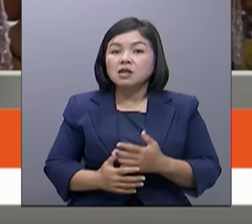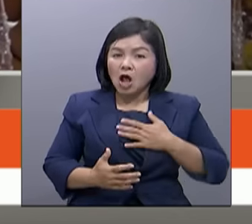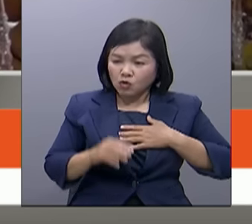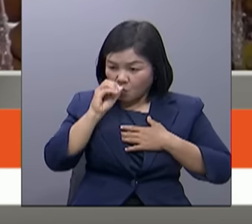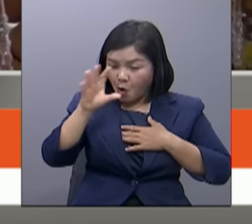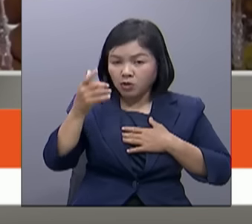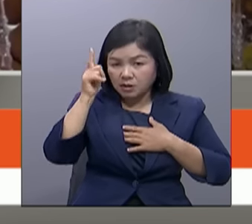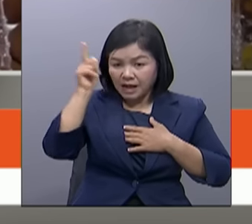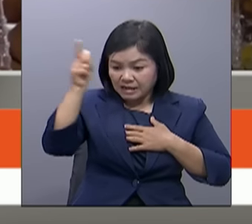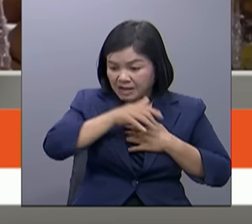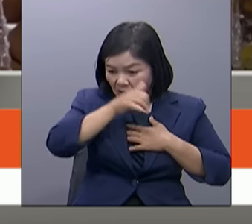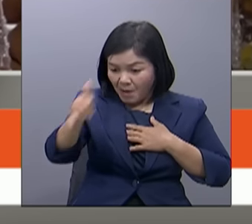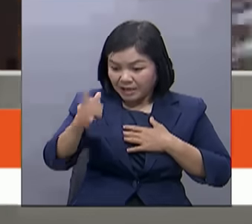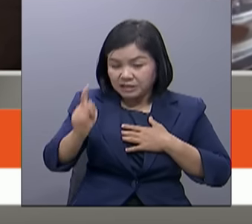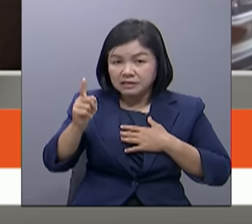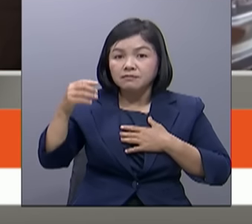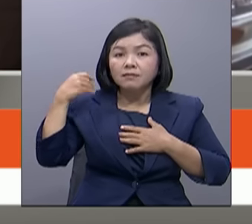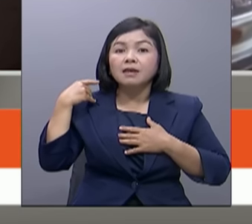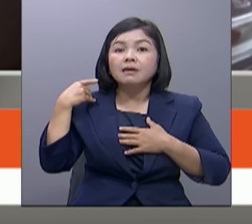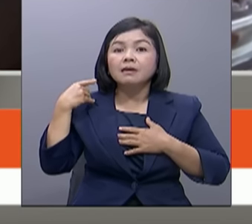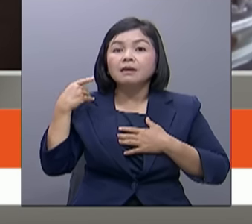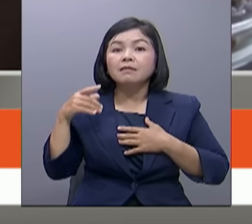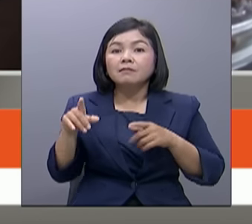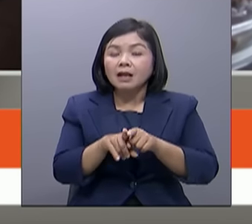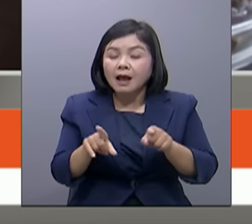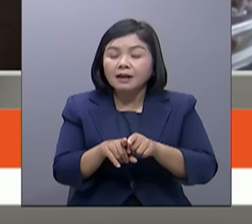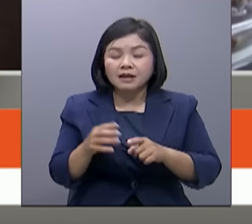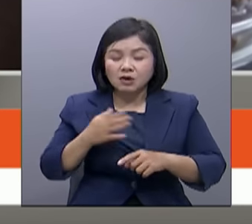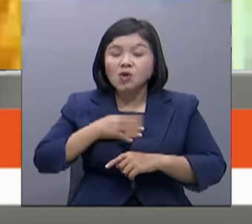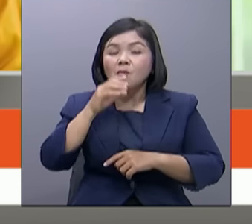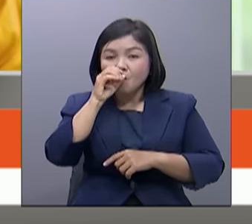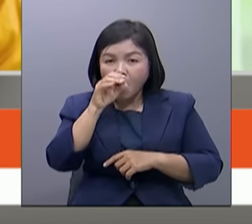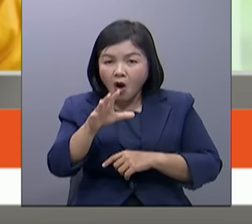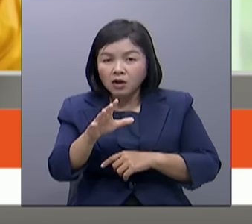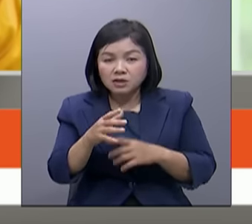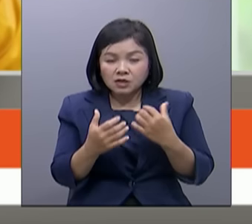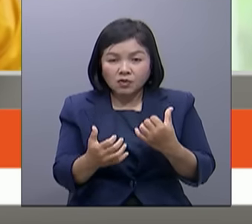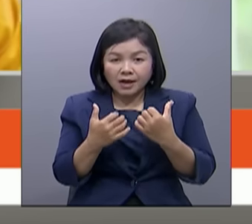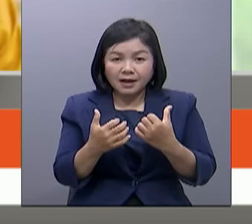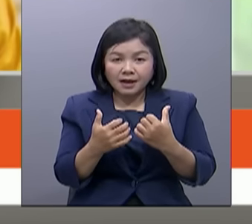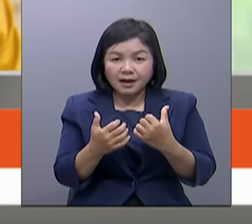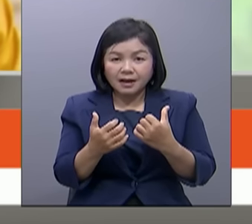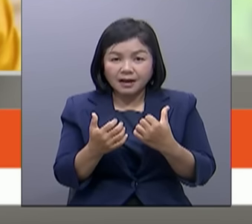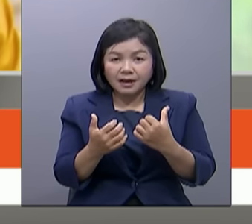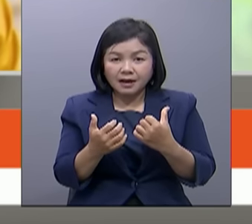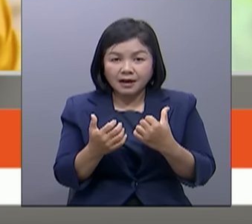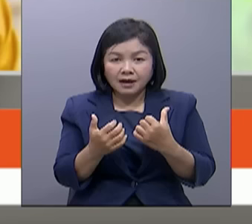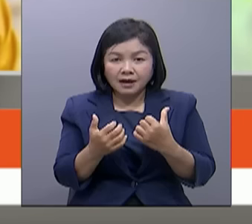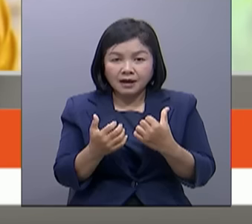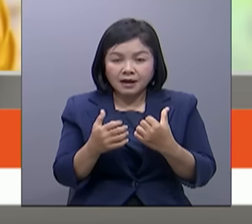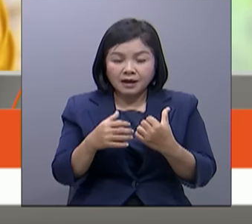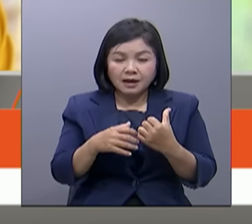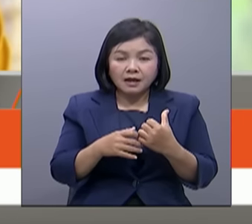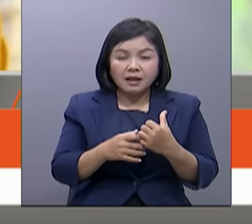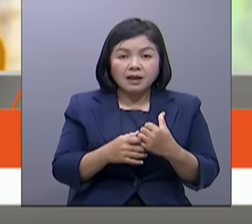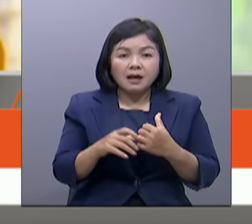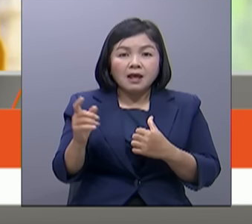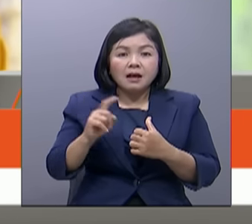ครับแล้วนายใหญ่ก็ไปจริง ๆ นะฮะแล้วผมก็ยังบอกเลยว่าชั่วโมงนี้เนี่ยคุกเล็กกว่านาย